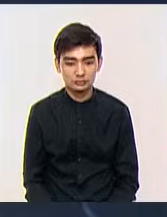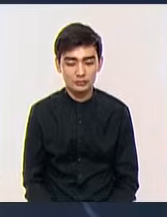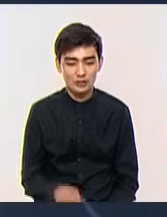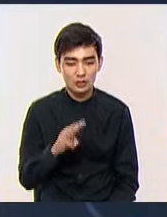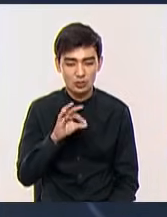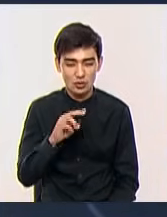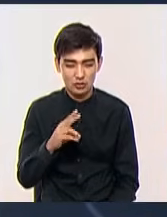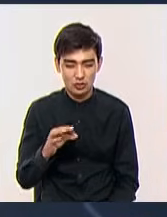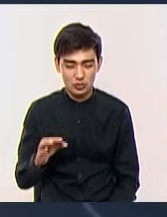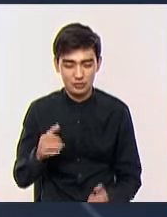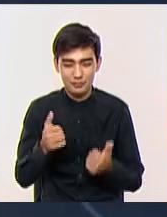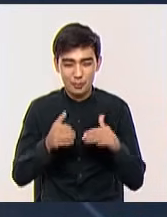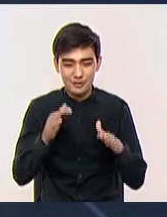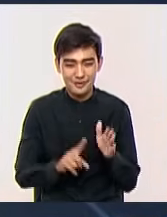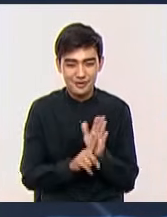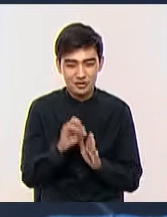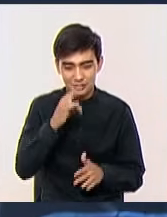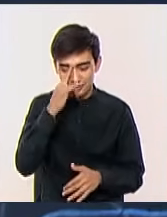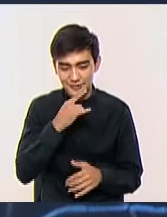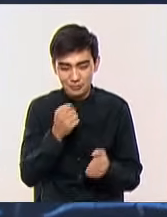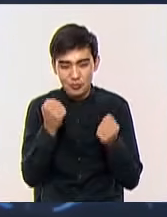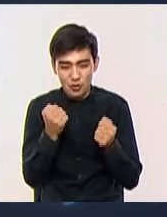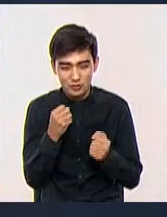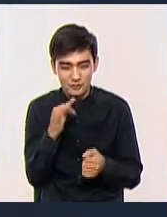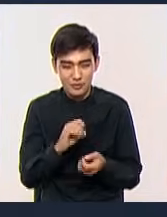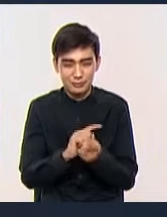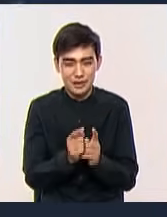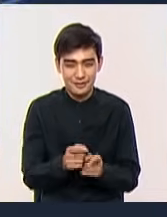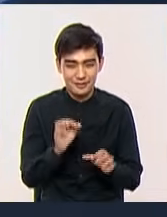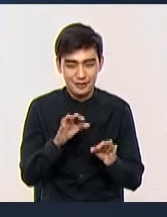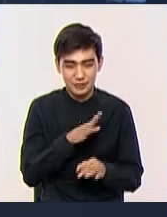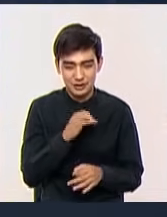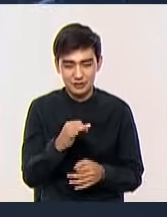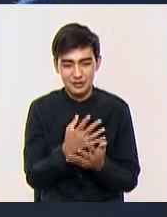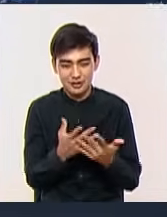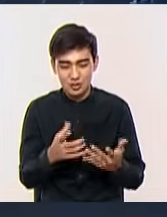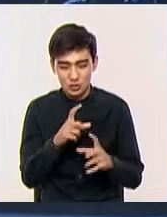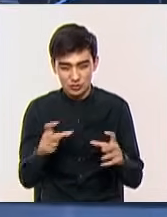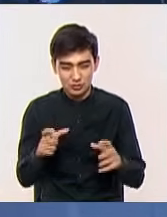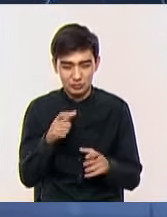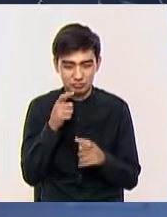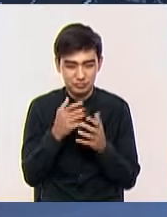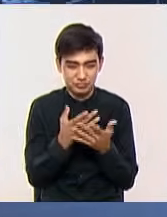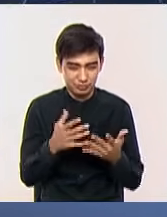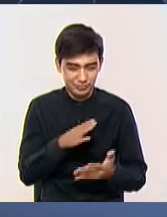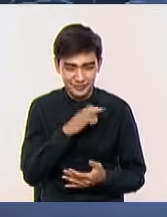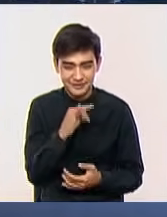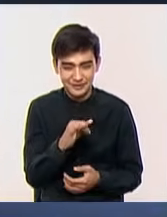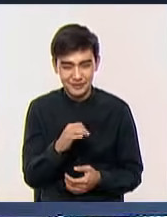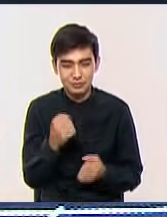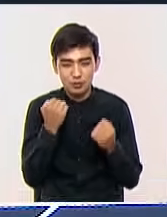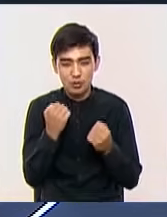Tokyo Olimpiadası басталғалы қазақ спортына түбегейлі өзгеріс керектігін айтып талай азамат шулады. Мұрат Әбенов секілді қоғам белсенділері